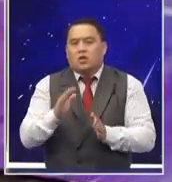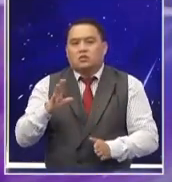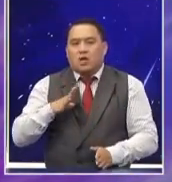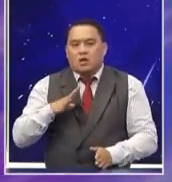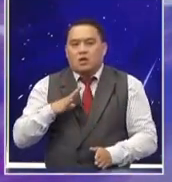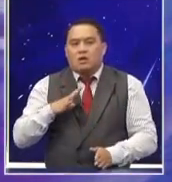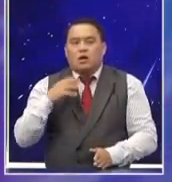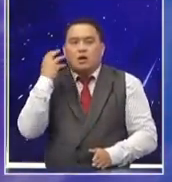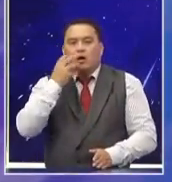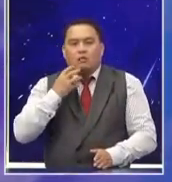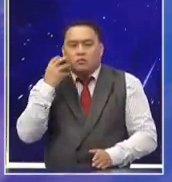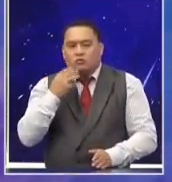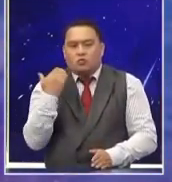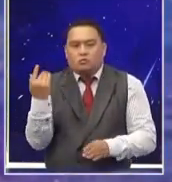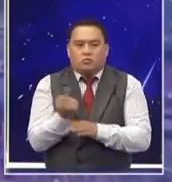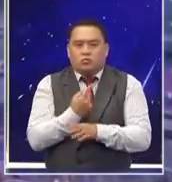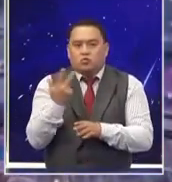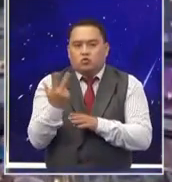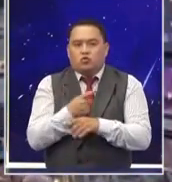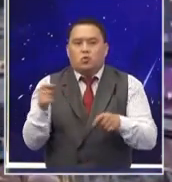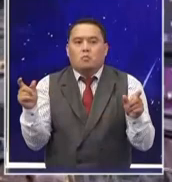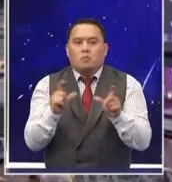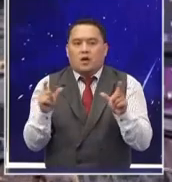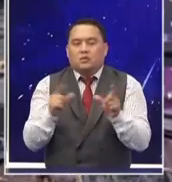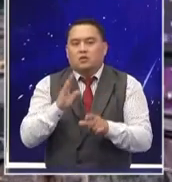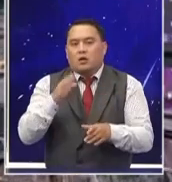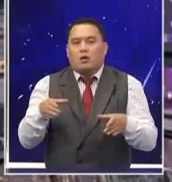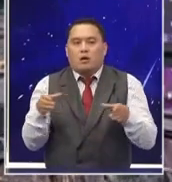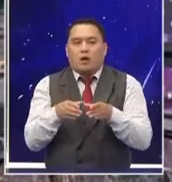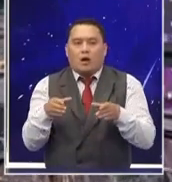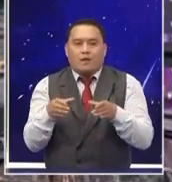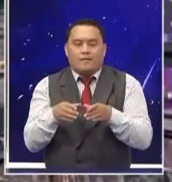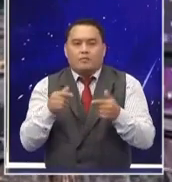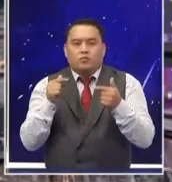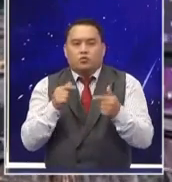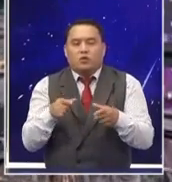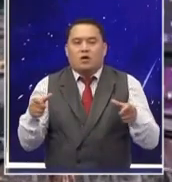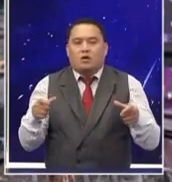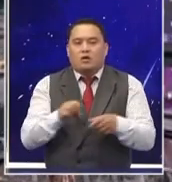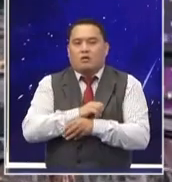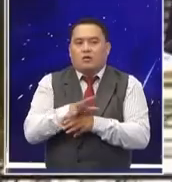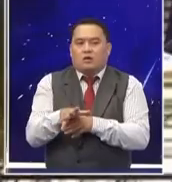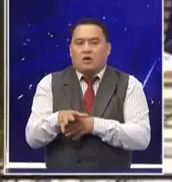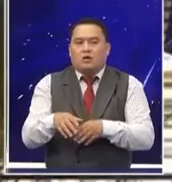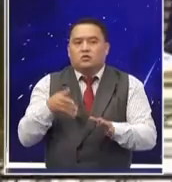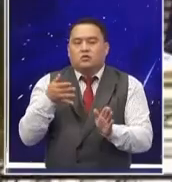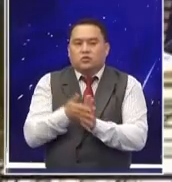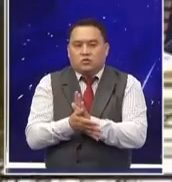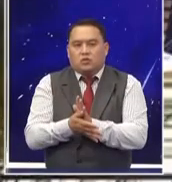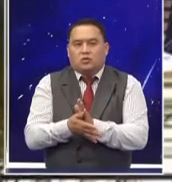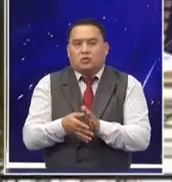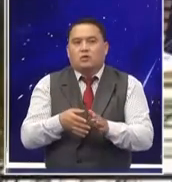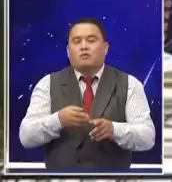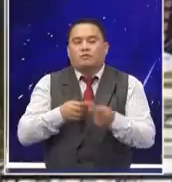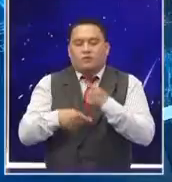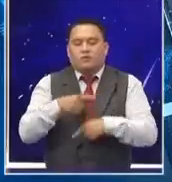Бұл Apple-дың Сингапурдегі үшінші дүкені болмақ. Компания коронавирусқа қарамастан дүкен ашуға кеткен шығынның